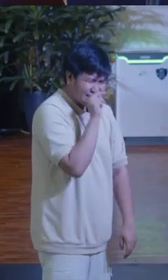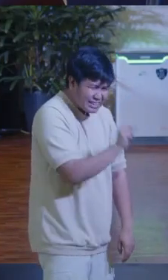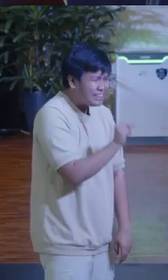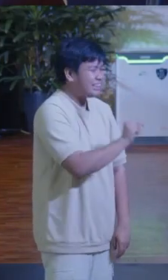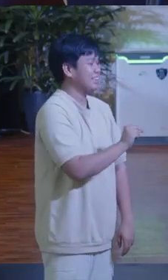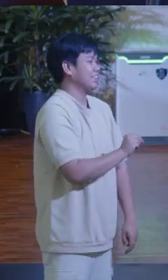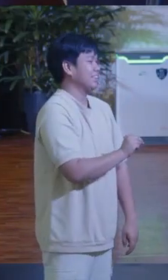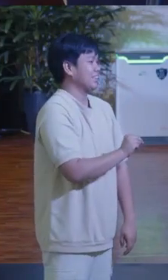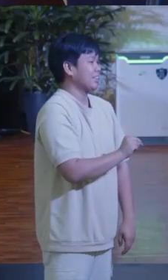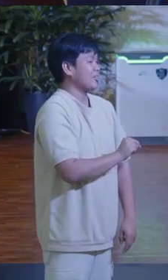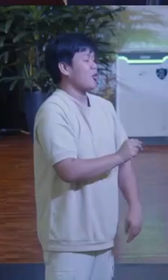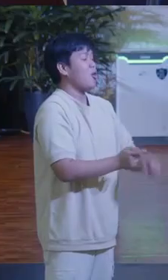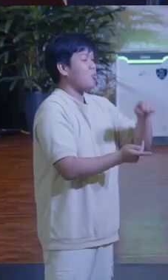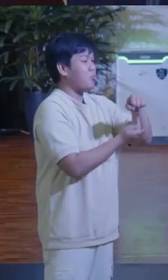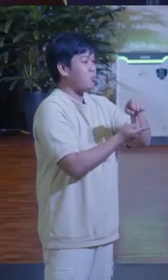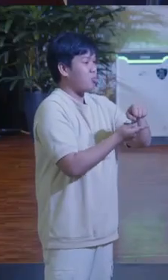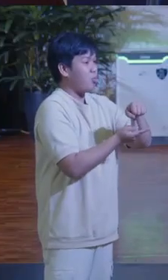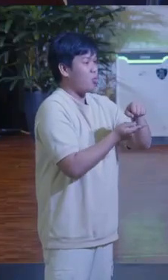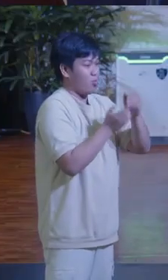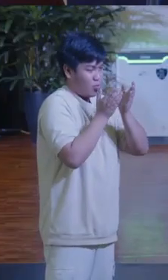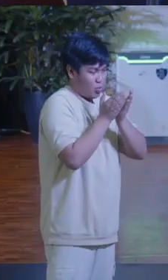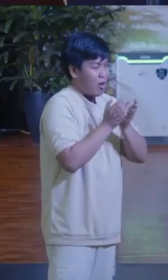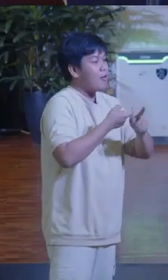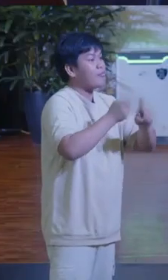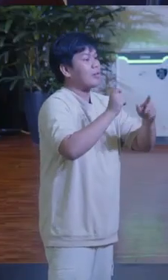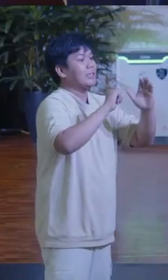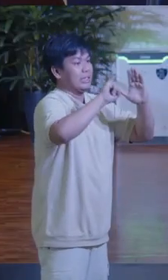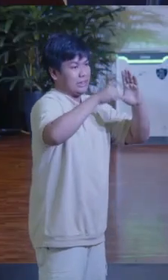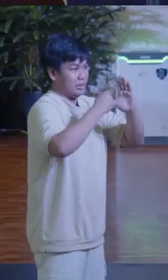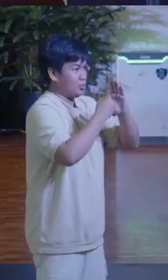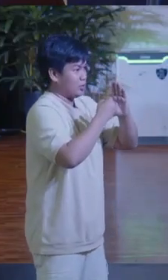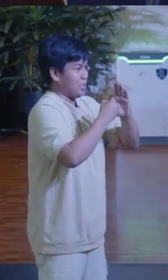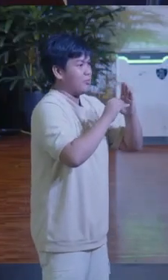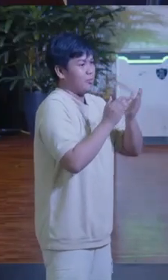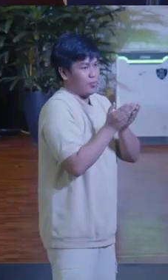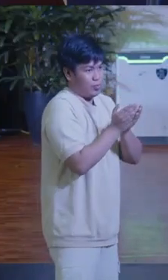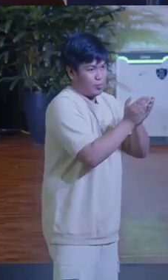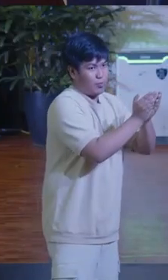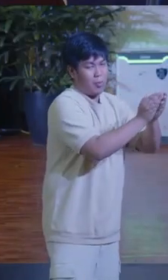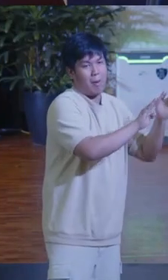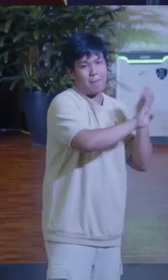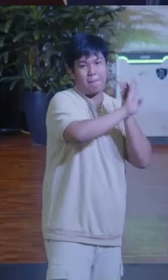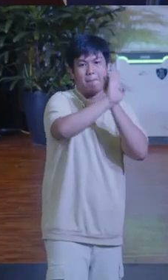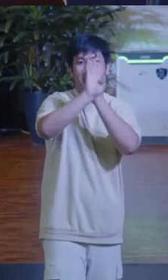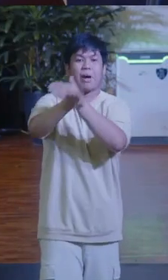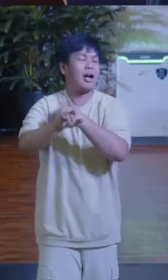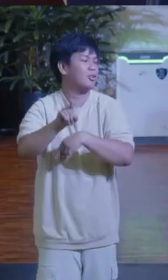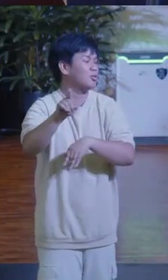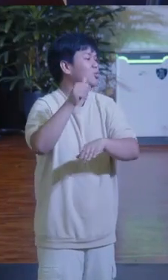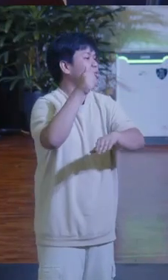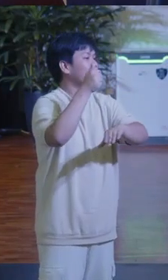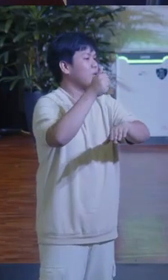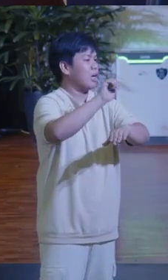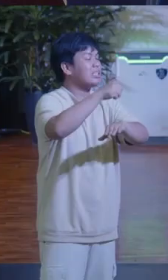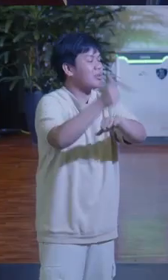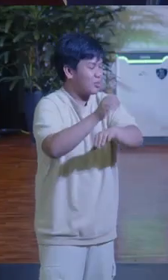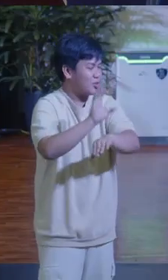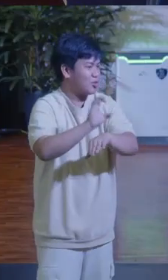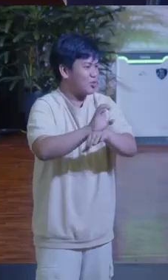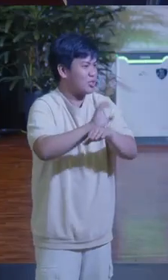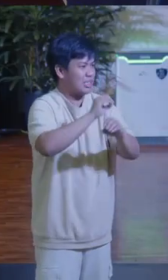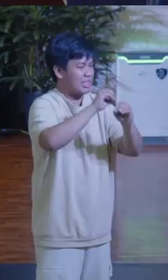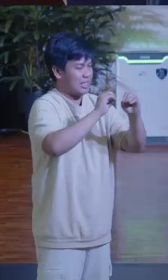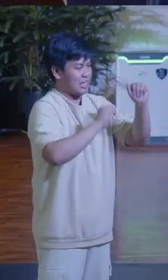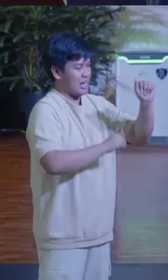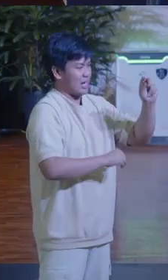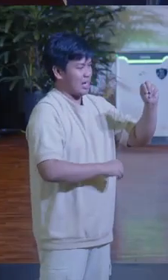Nakabalik na siya sa Antioch, sa Syrian Antioch. No? Ito ang binabantayan ni Pablo sa kapatiran